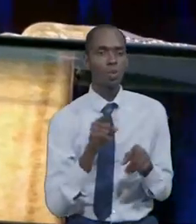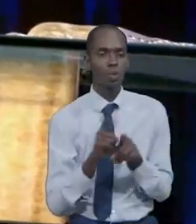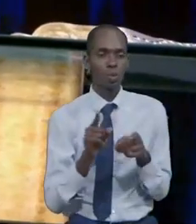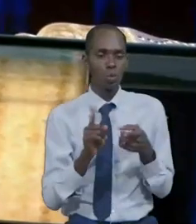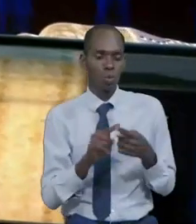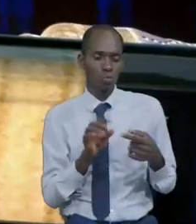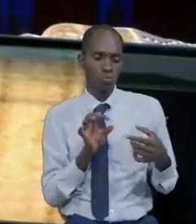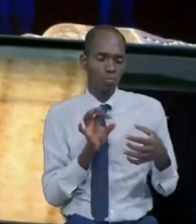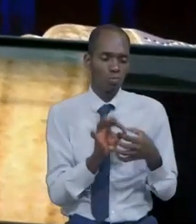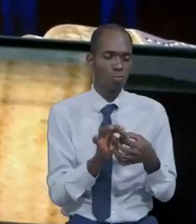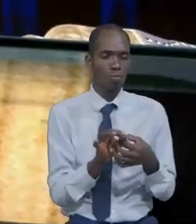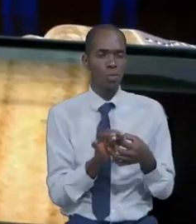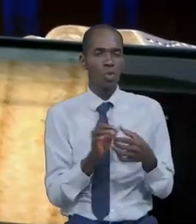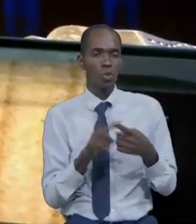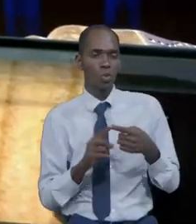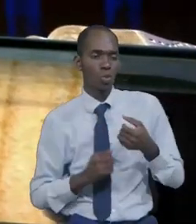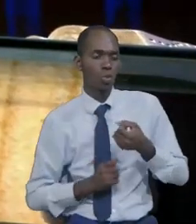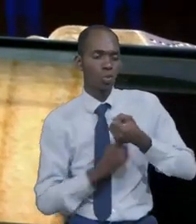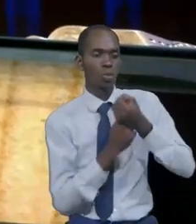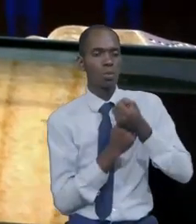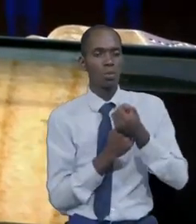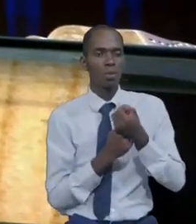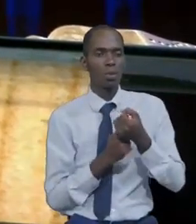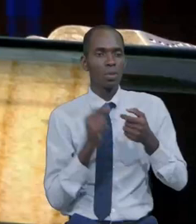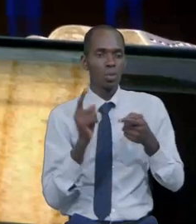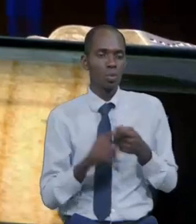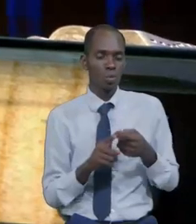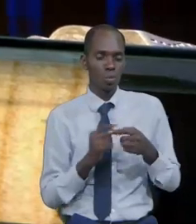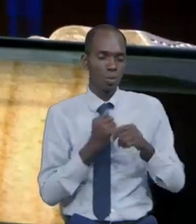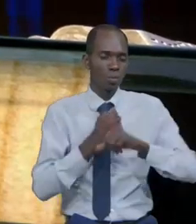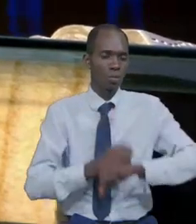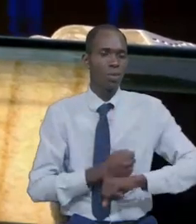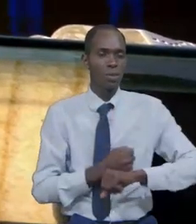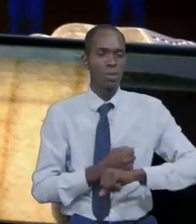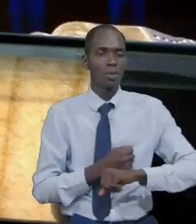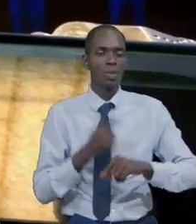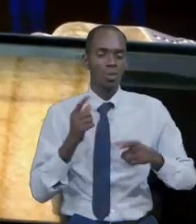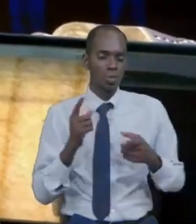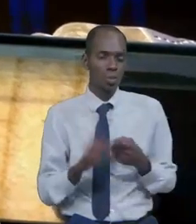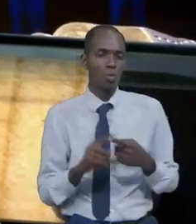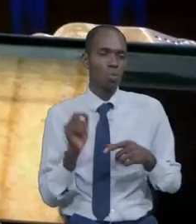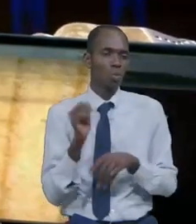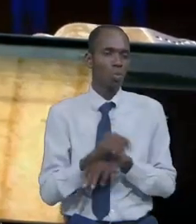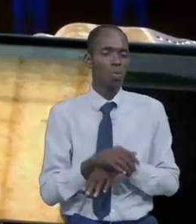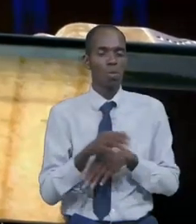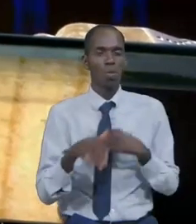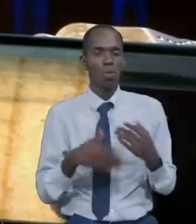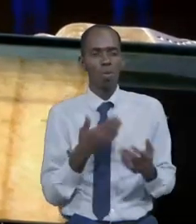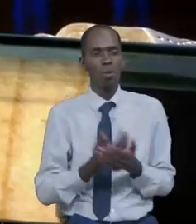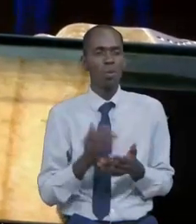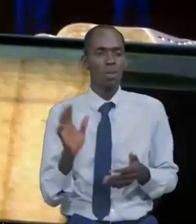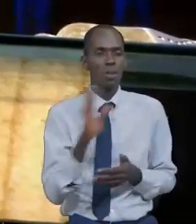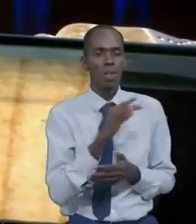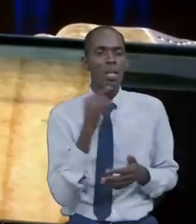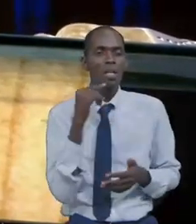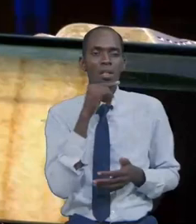tu collabores, que tu soutiens, que tu défends, que tu couvres leurs mensonges, parce